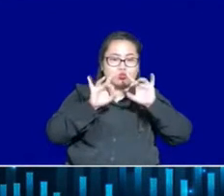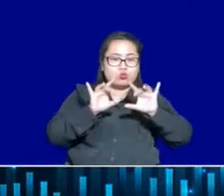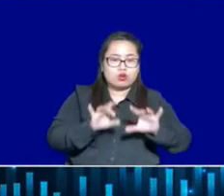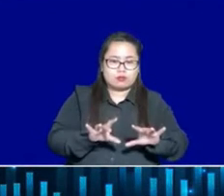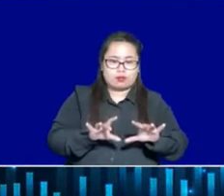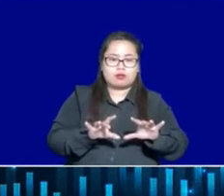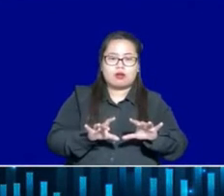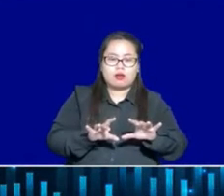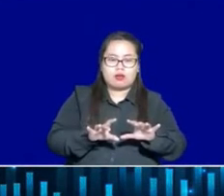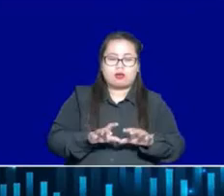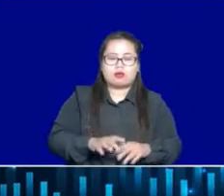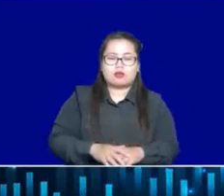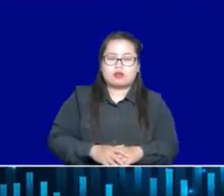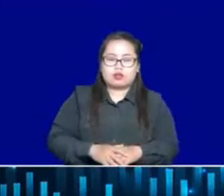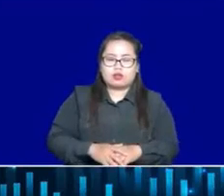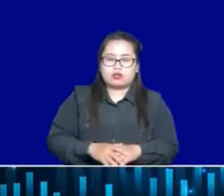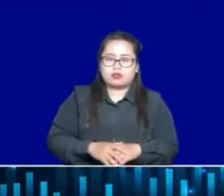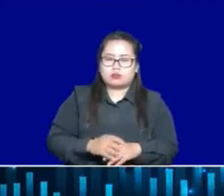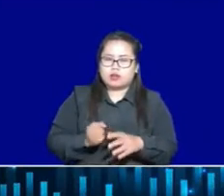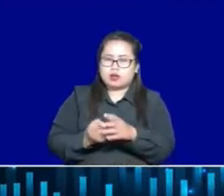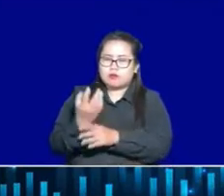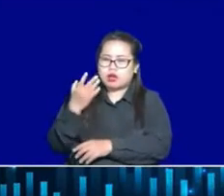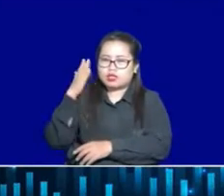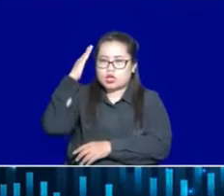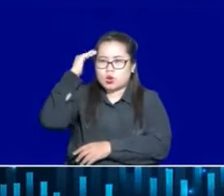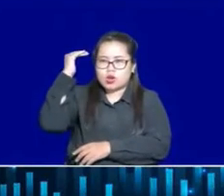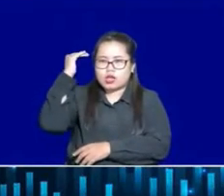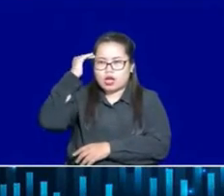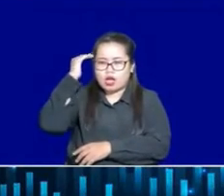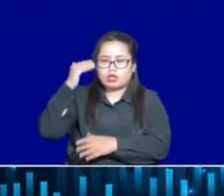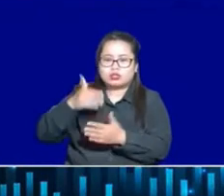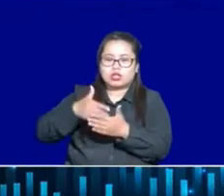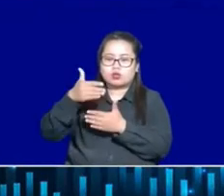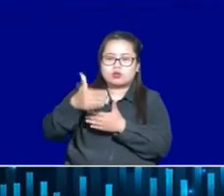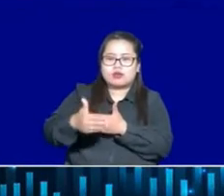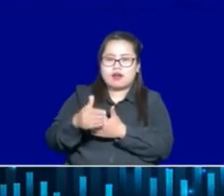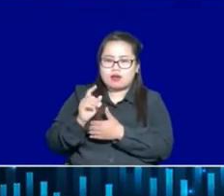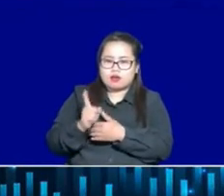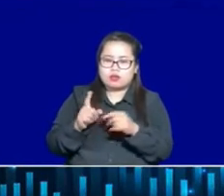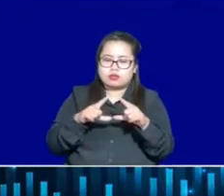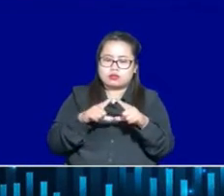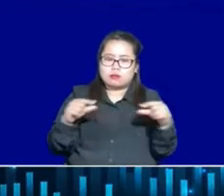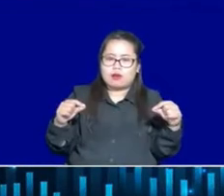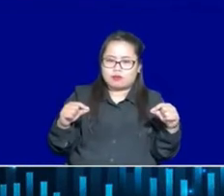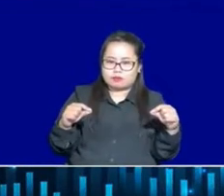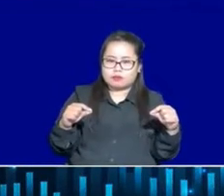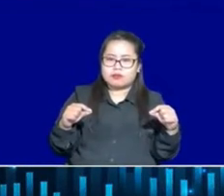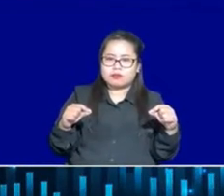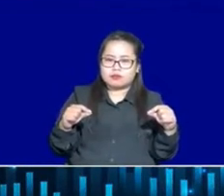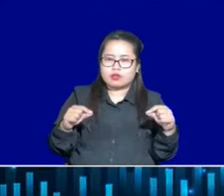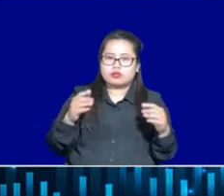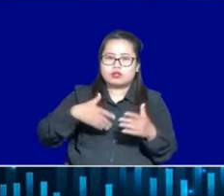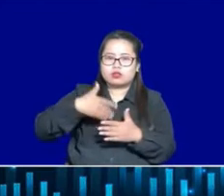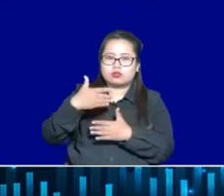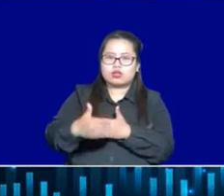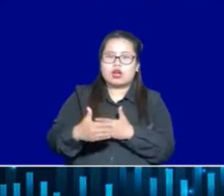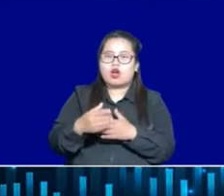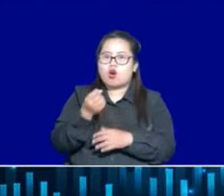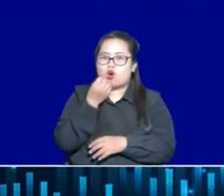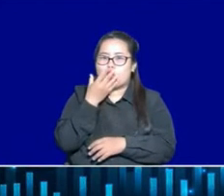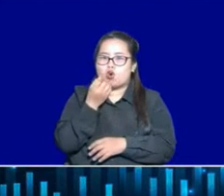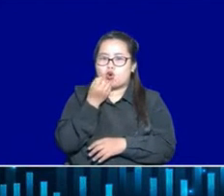di Korea Selatan menyusul Jepang, dan kemudian Hong Kong,